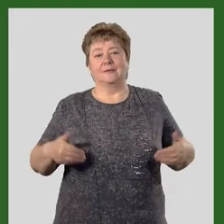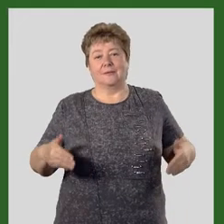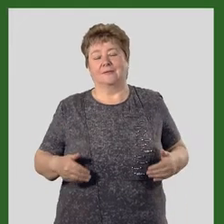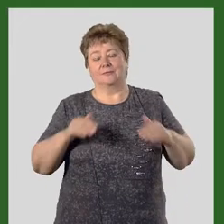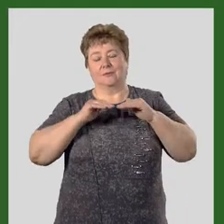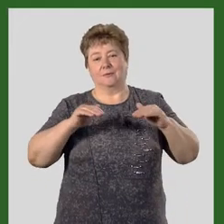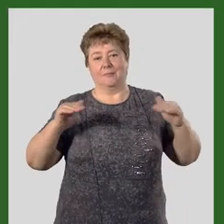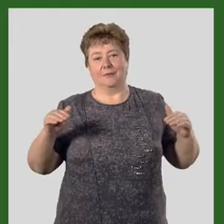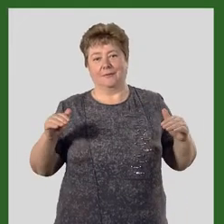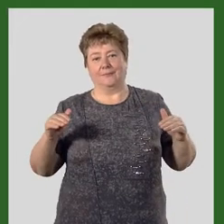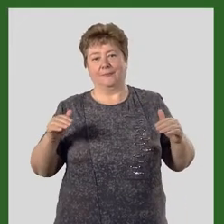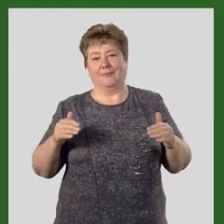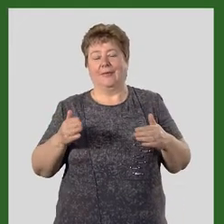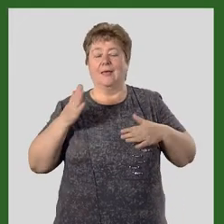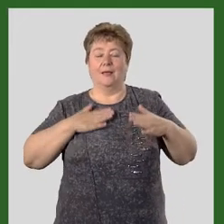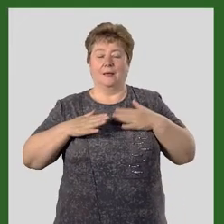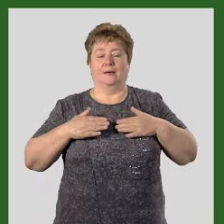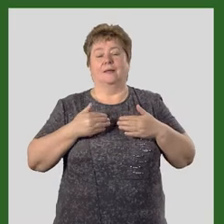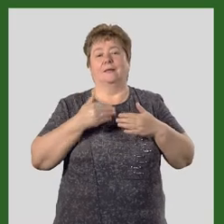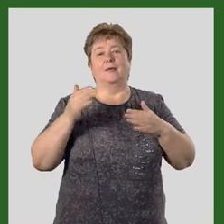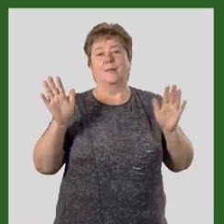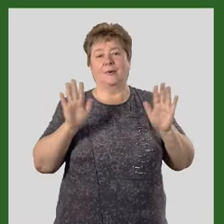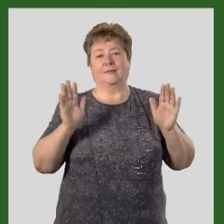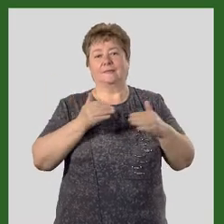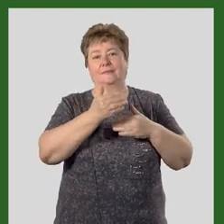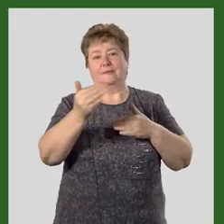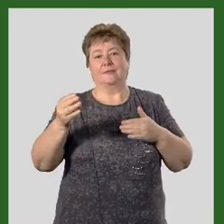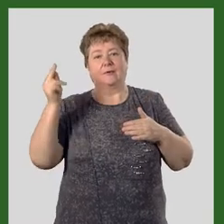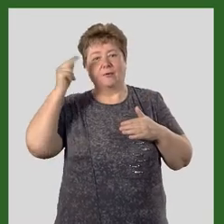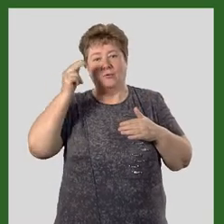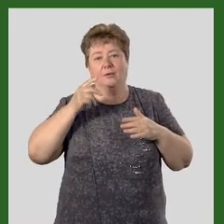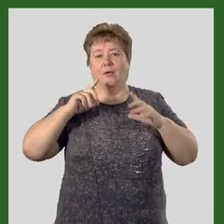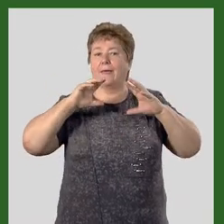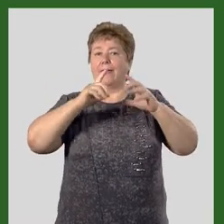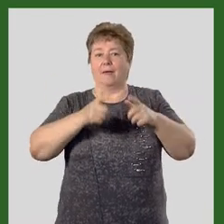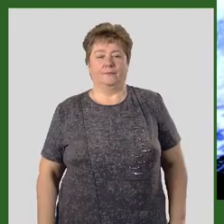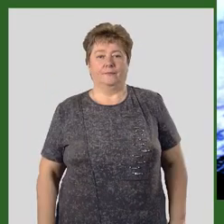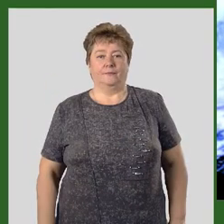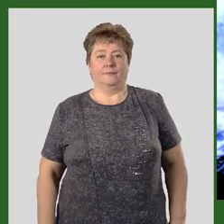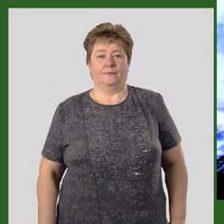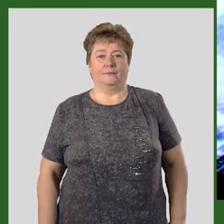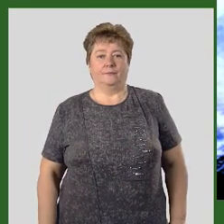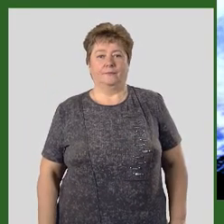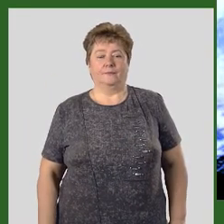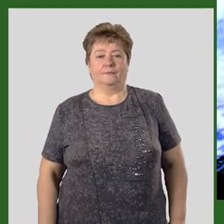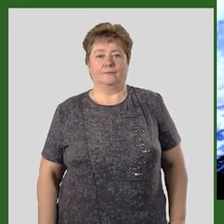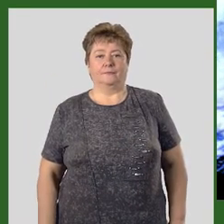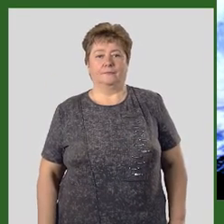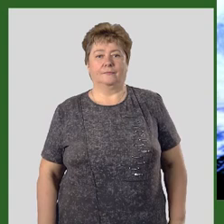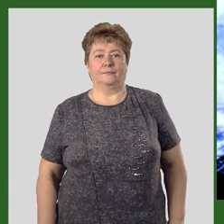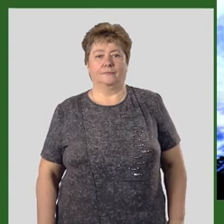Здравствуйте, ребята! Я рада приветствовать вас на уроке географии.